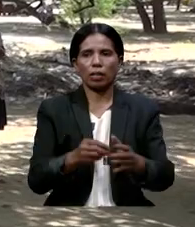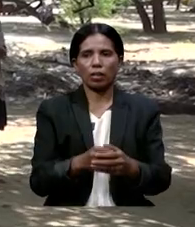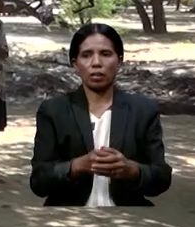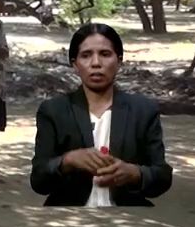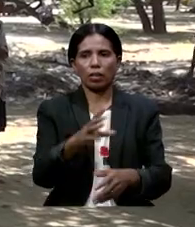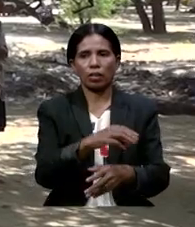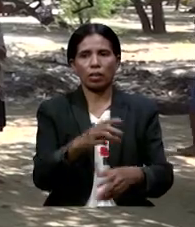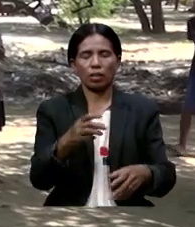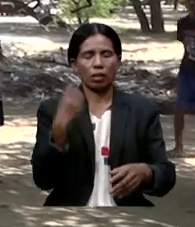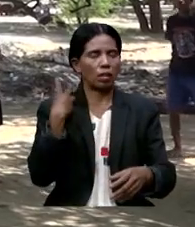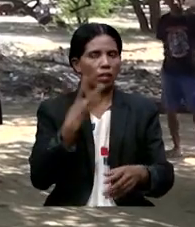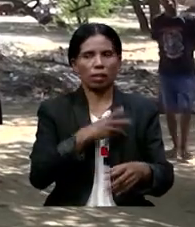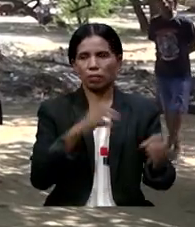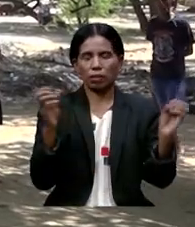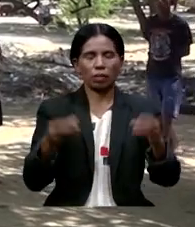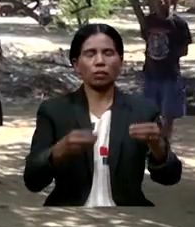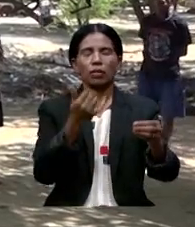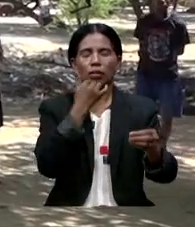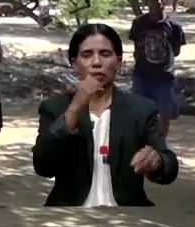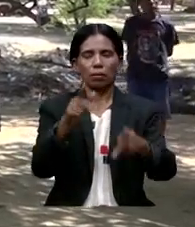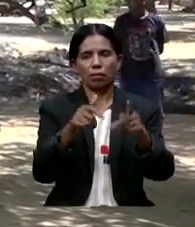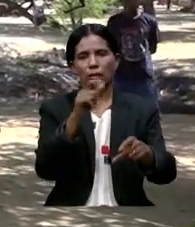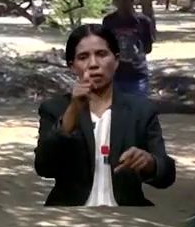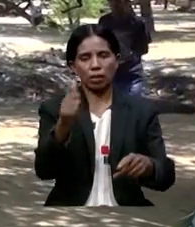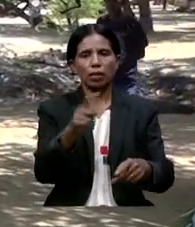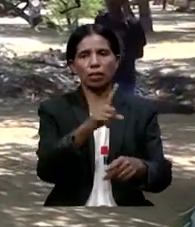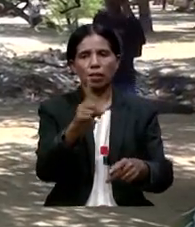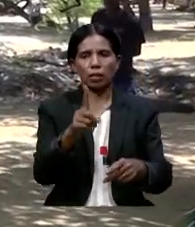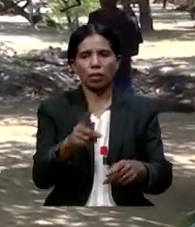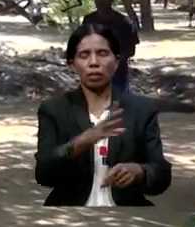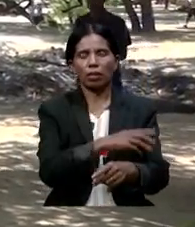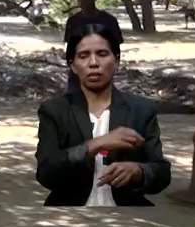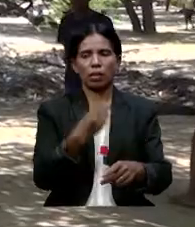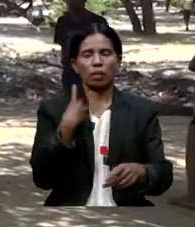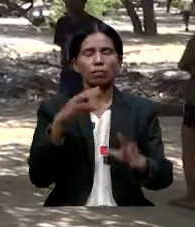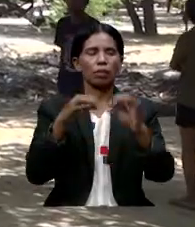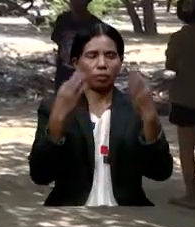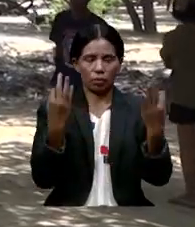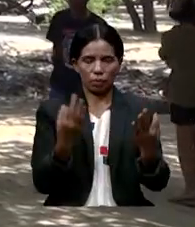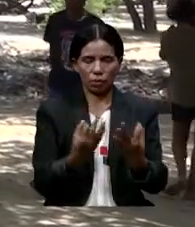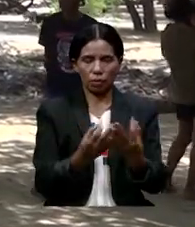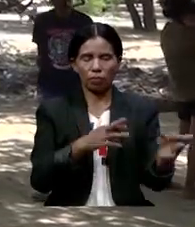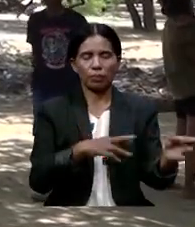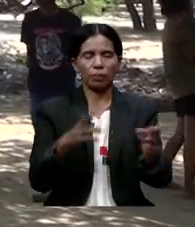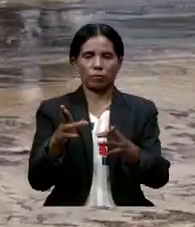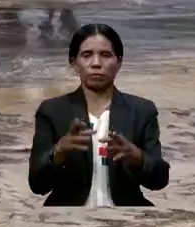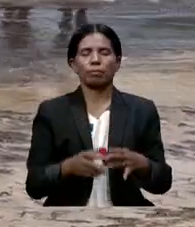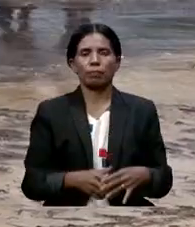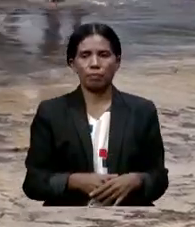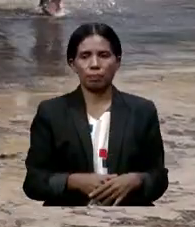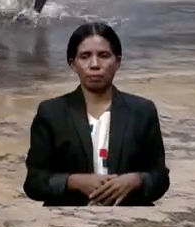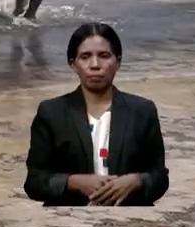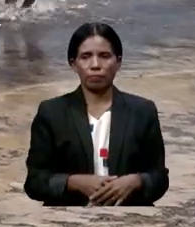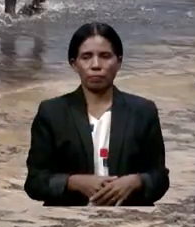magne ami la fosala emaida diam be Idan ini mungkin mungkinnya di sini maknanya kami familia, pronto sim.